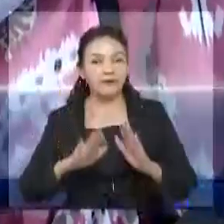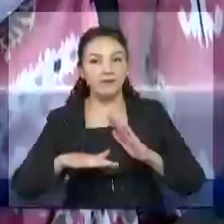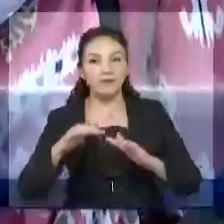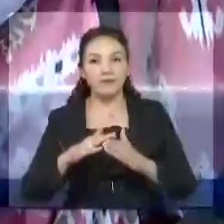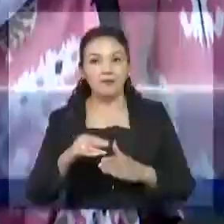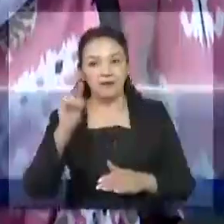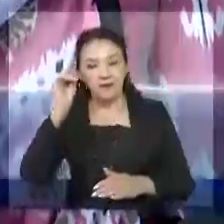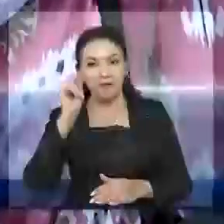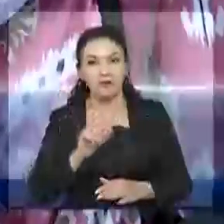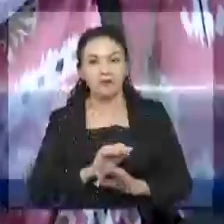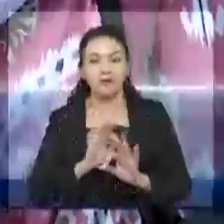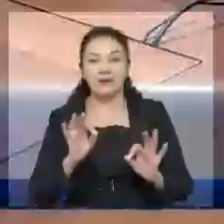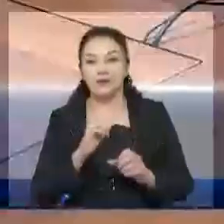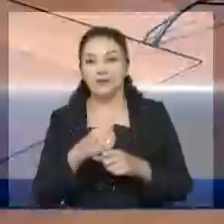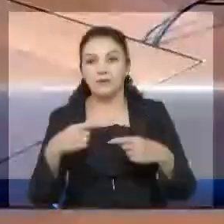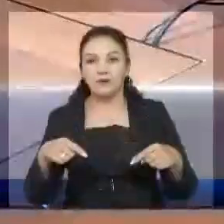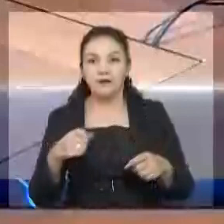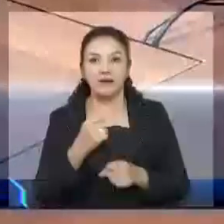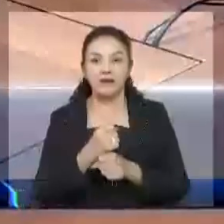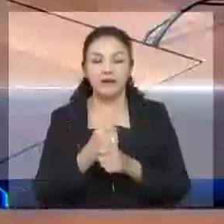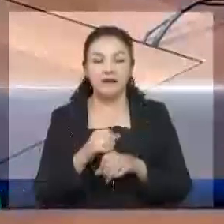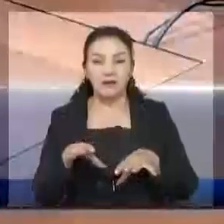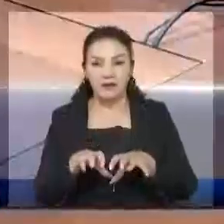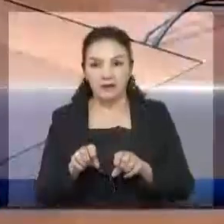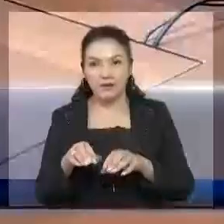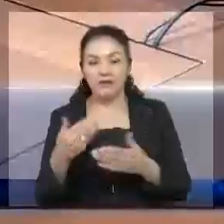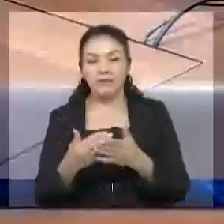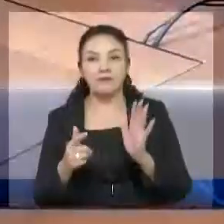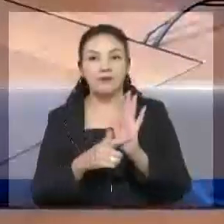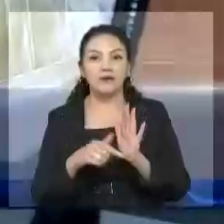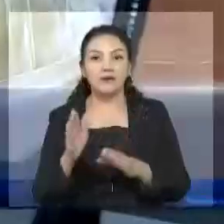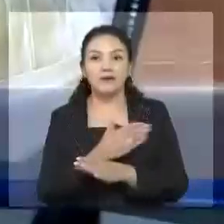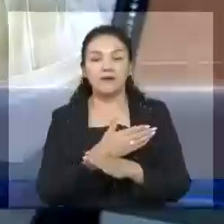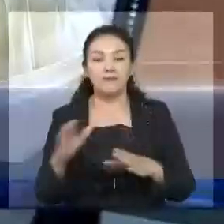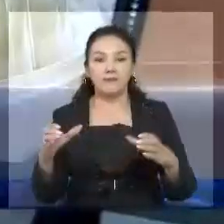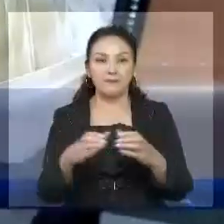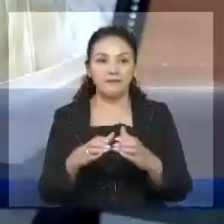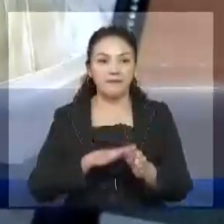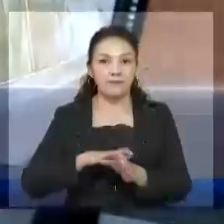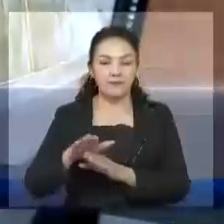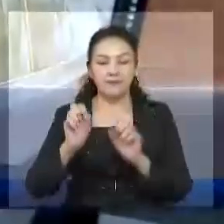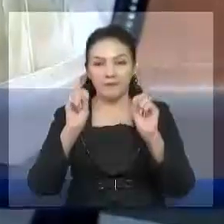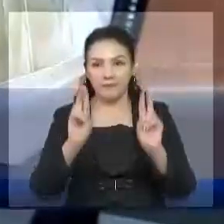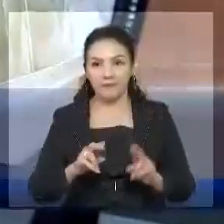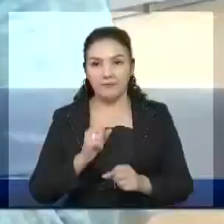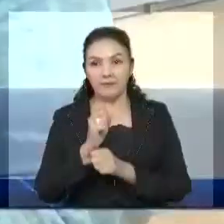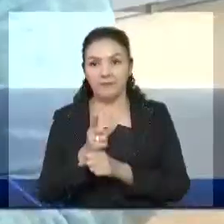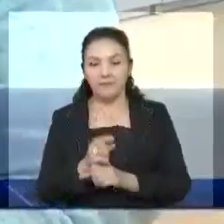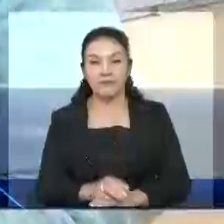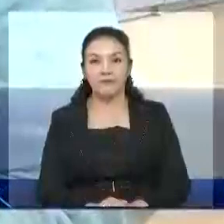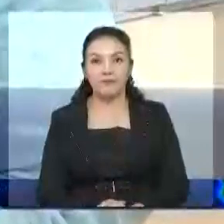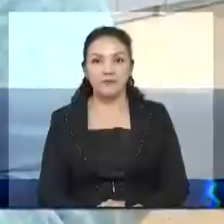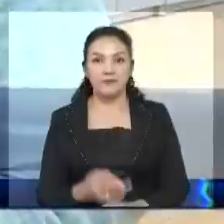практике осваивали тонкости работы с разными видами теста. На 7-й они были разделены по группам и выполнили специальные задания.